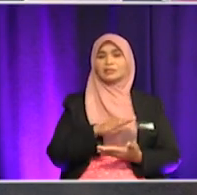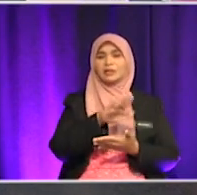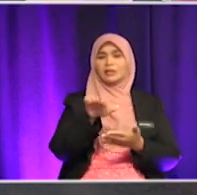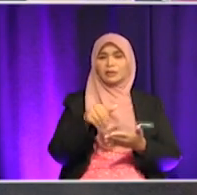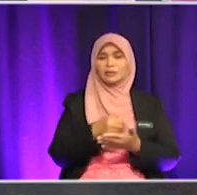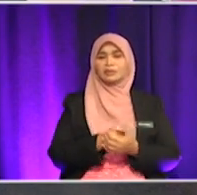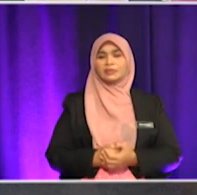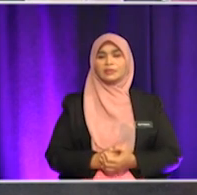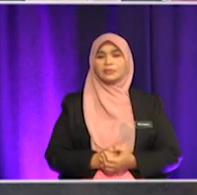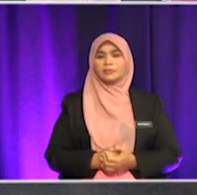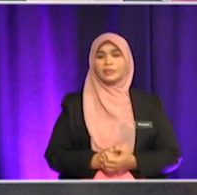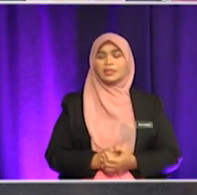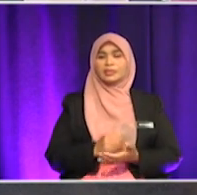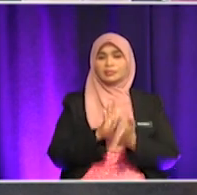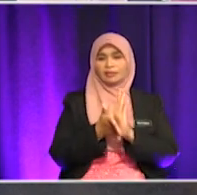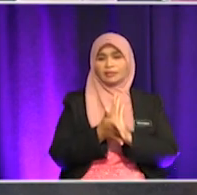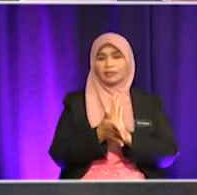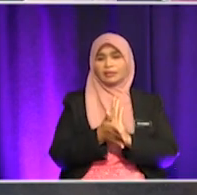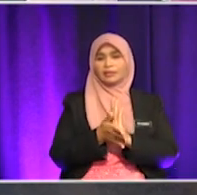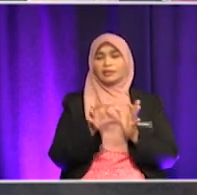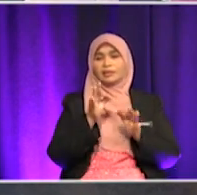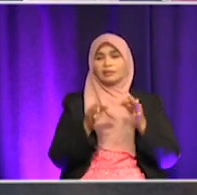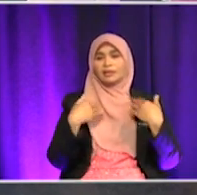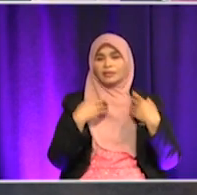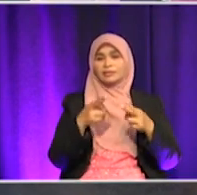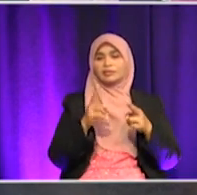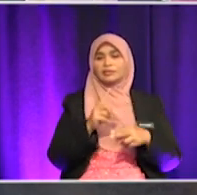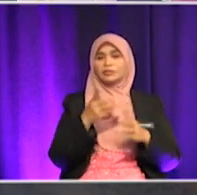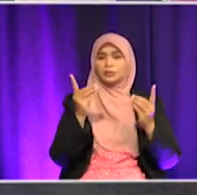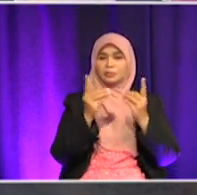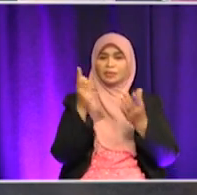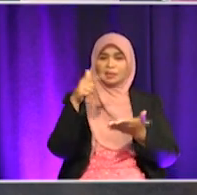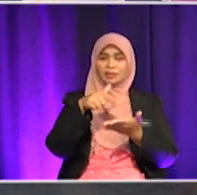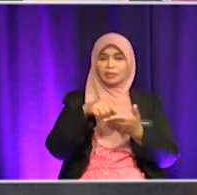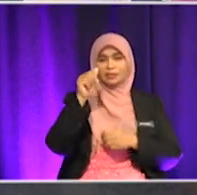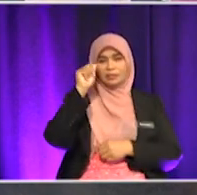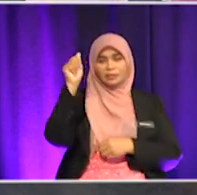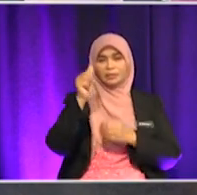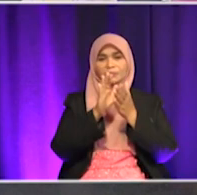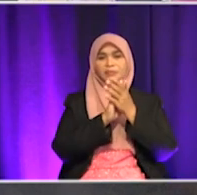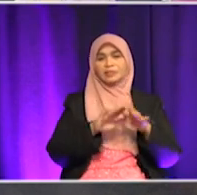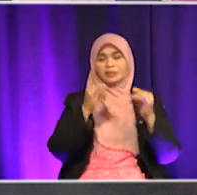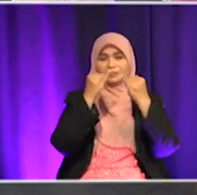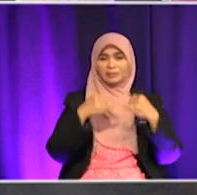bahasa isyarat yang cukup istimewa. Jadi cikgu, kalau ada kita jumpa lagi, saya Irfan Syami. Assalamualaikum dan salam sejahtera.